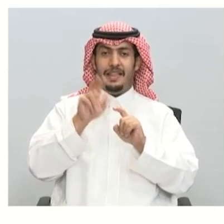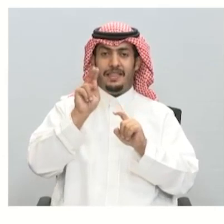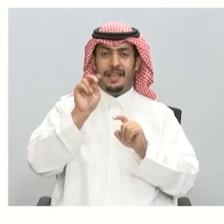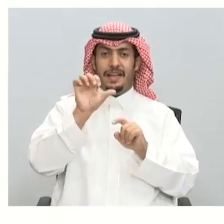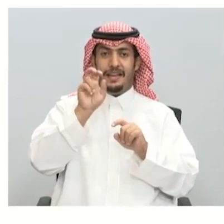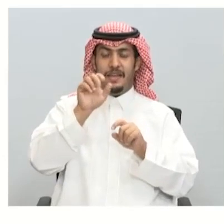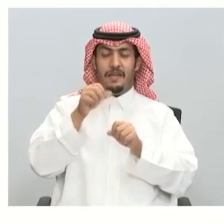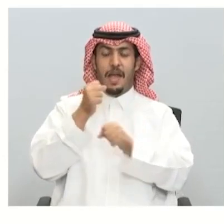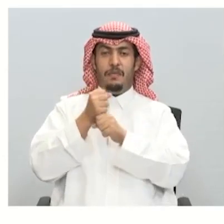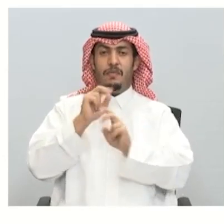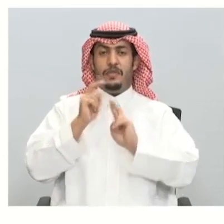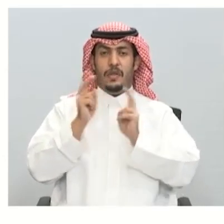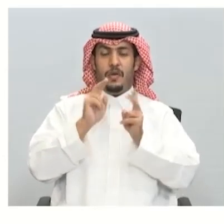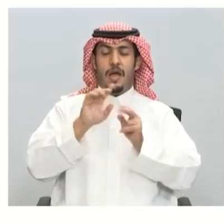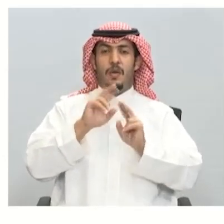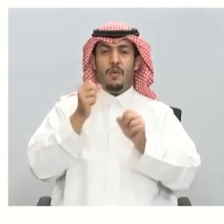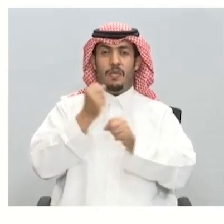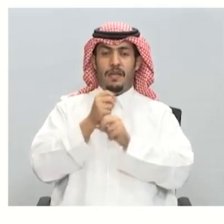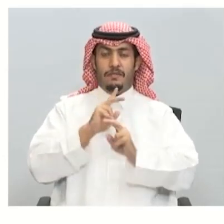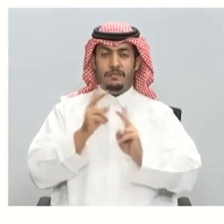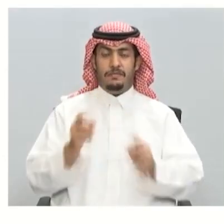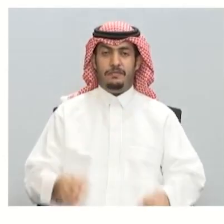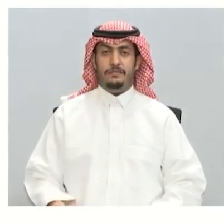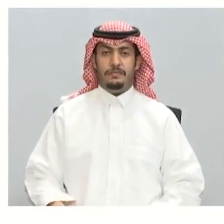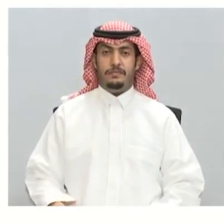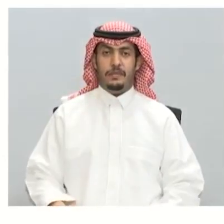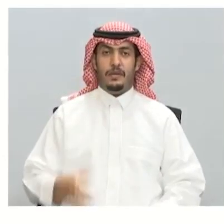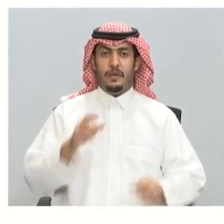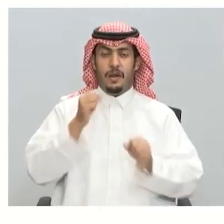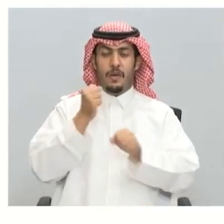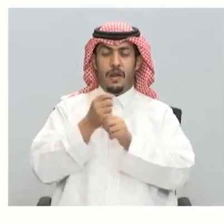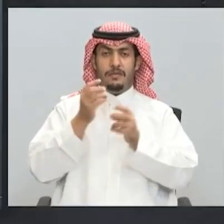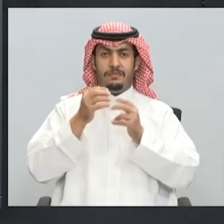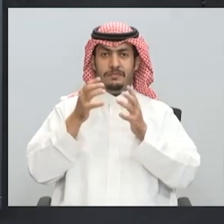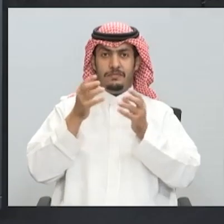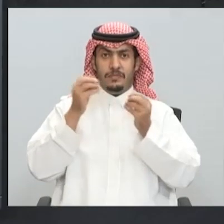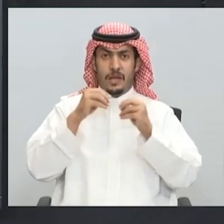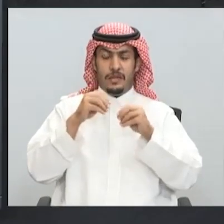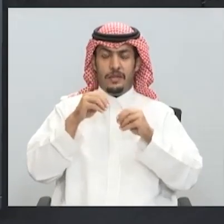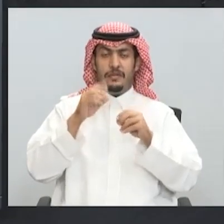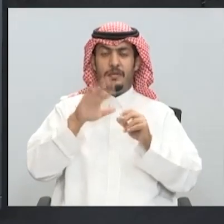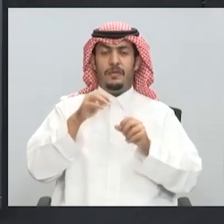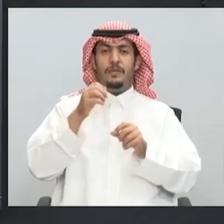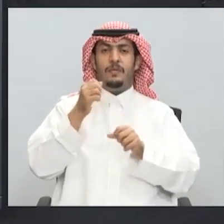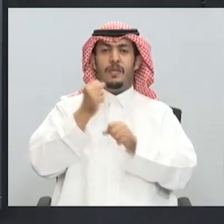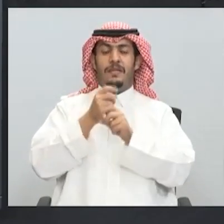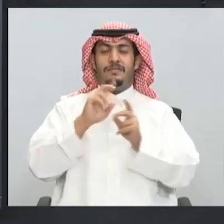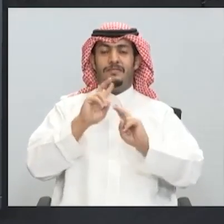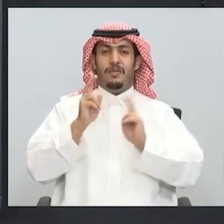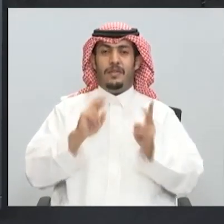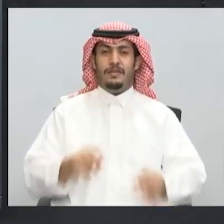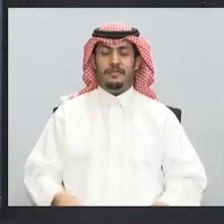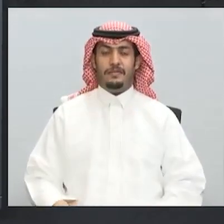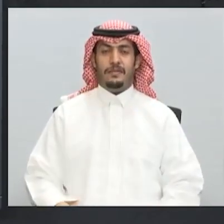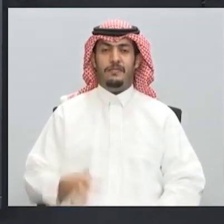في عمليه تغير انواع الوظائف هنالك وظائف تندثر هنالك وظائف تصبح مطلوبه بسبب ماذا